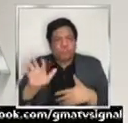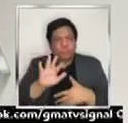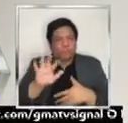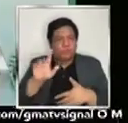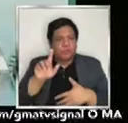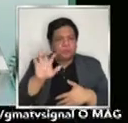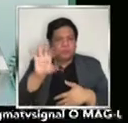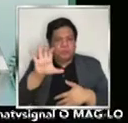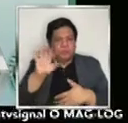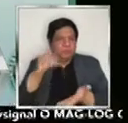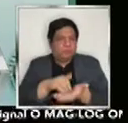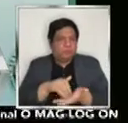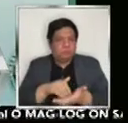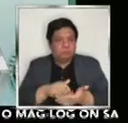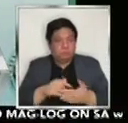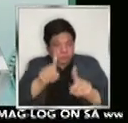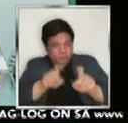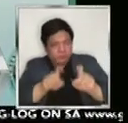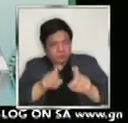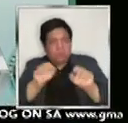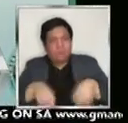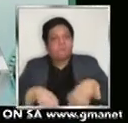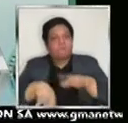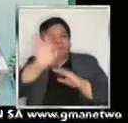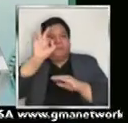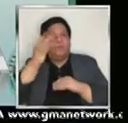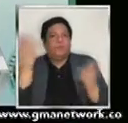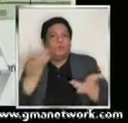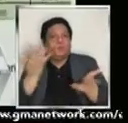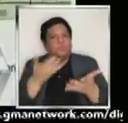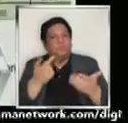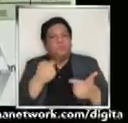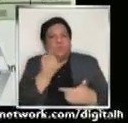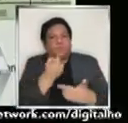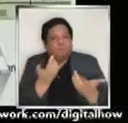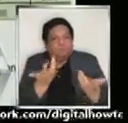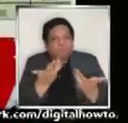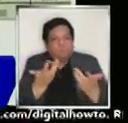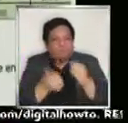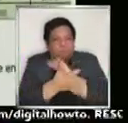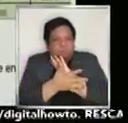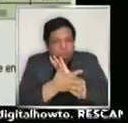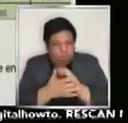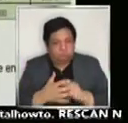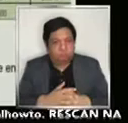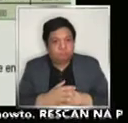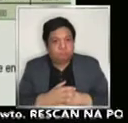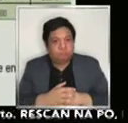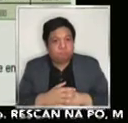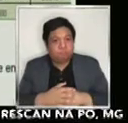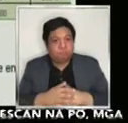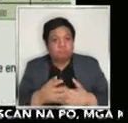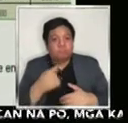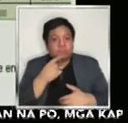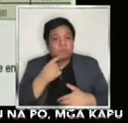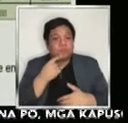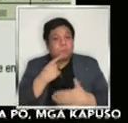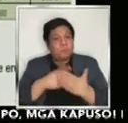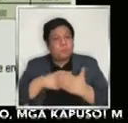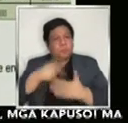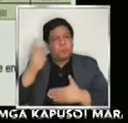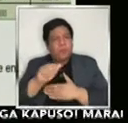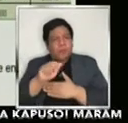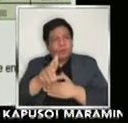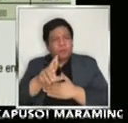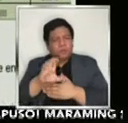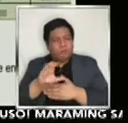identify where the enemy is. Ang pribadong sektor sa pamamagitan ng Project ARC ay nagtetest na rin. Sa ulat ng Project ARC kahapon, nakapag-test